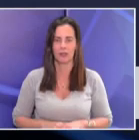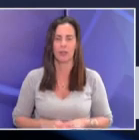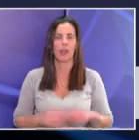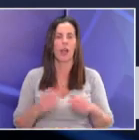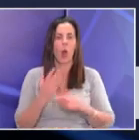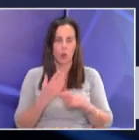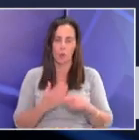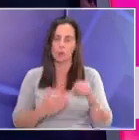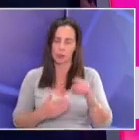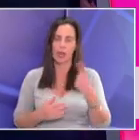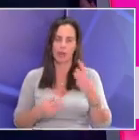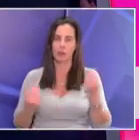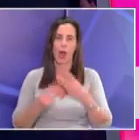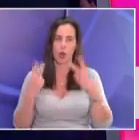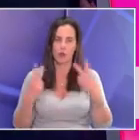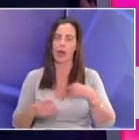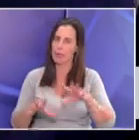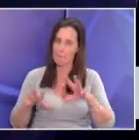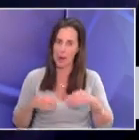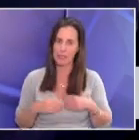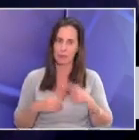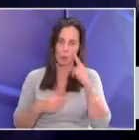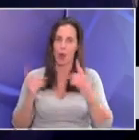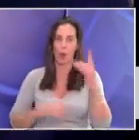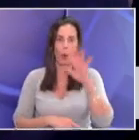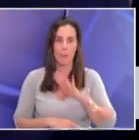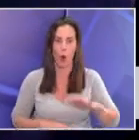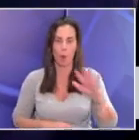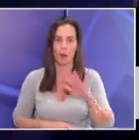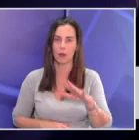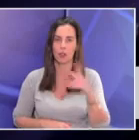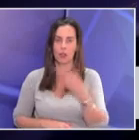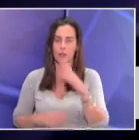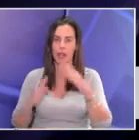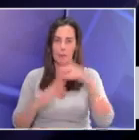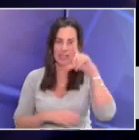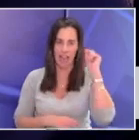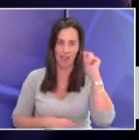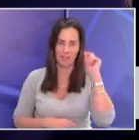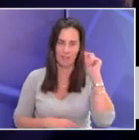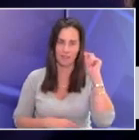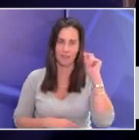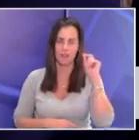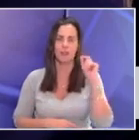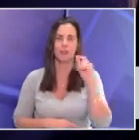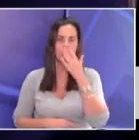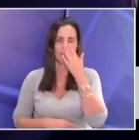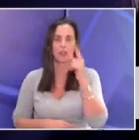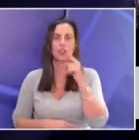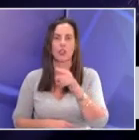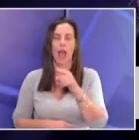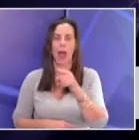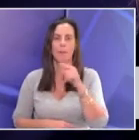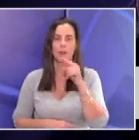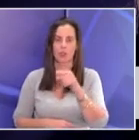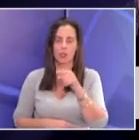התחבורה הציבורית הוא אחד הדברים הכי חשובים. אני מסכימה איתכם, תראו מה קורה באירופה. אגב, שניכם גרים בתל אביב, נכון? תקנו אותם אינטואר. כן,